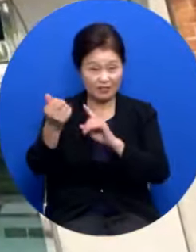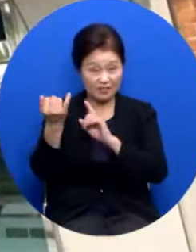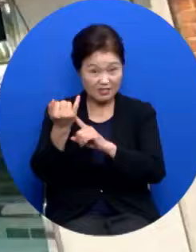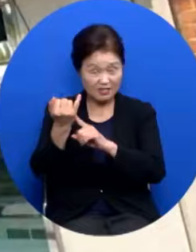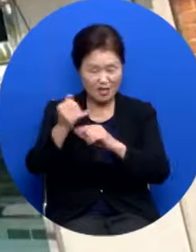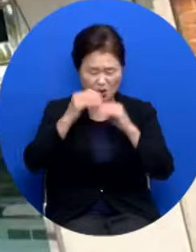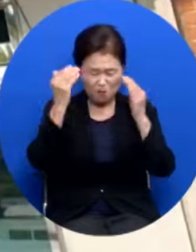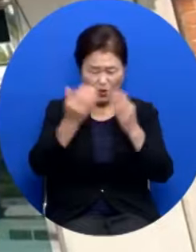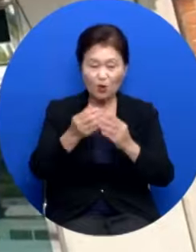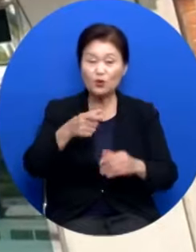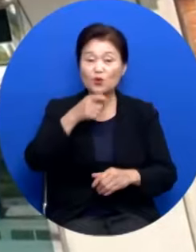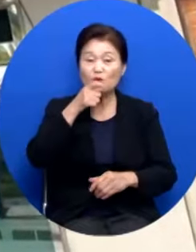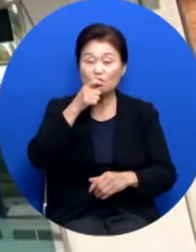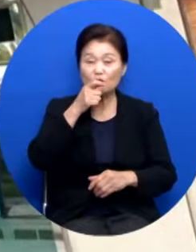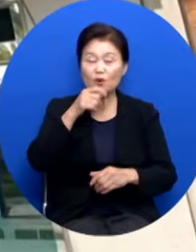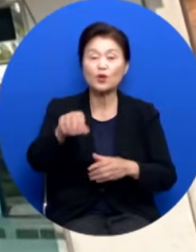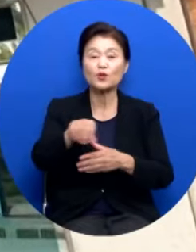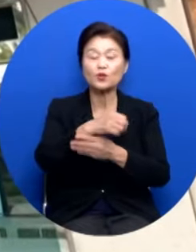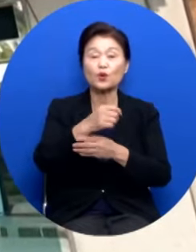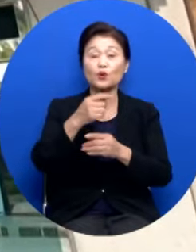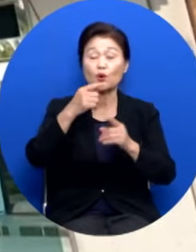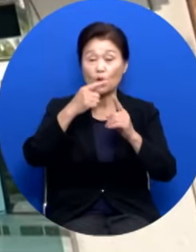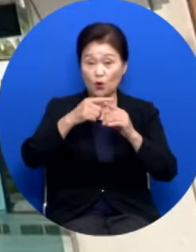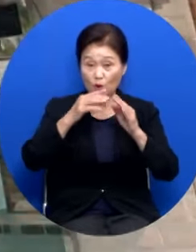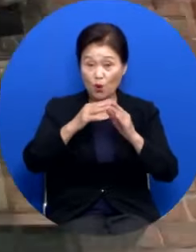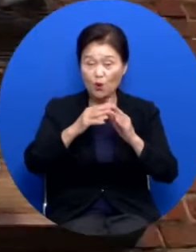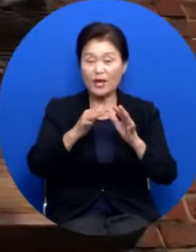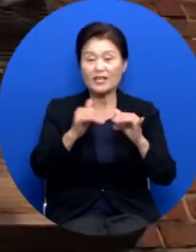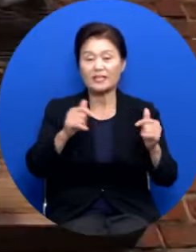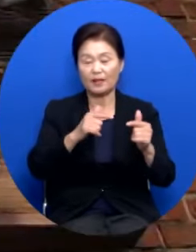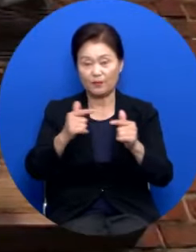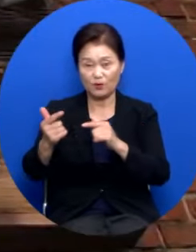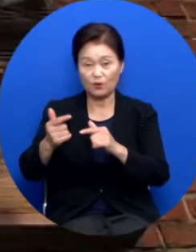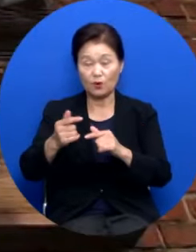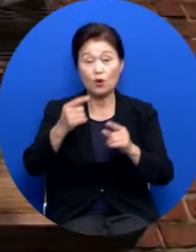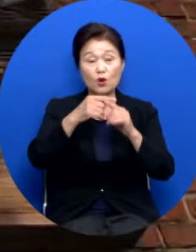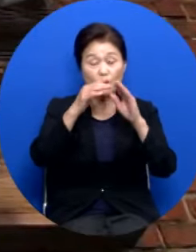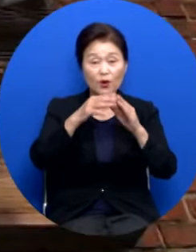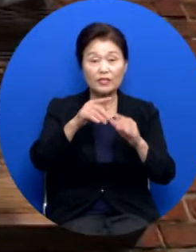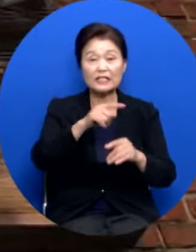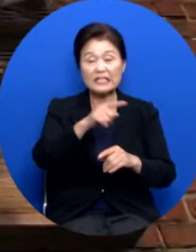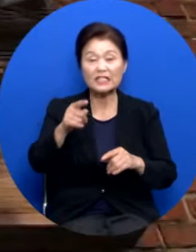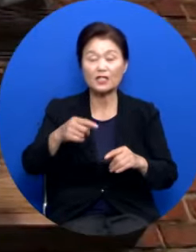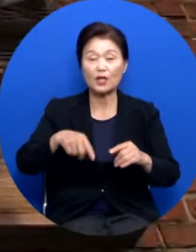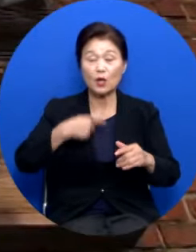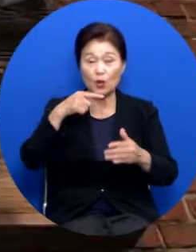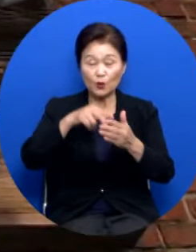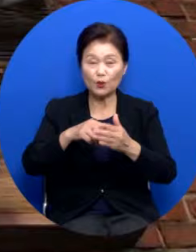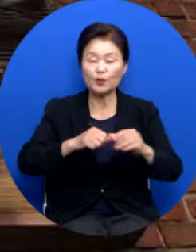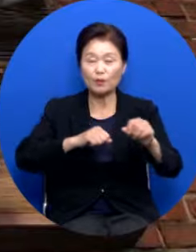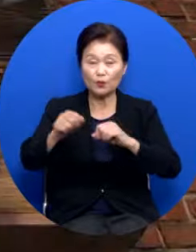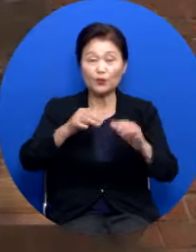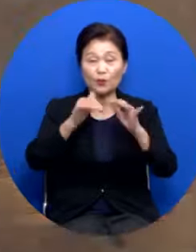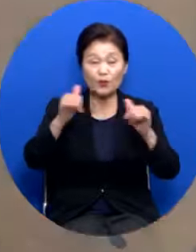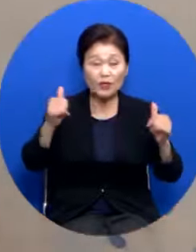이들은 모두 수원 종로교회 출신 독립운동가들로서 교회에는 이들의 이름으로 명명된 예배당들이